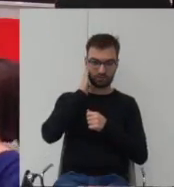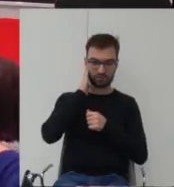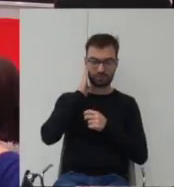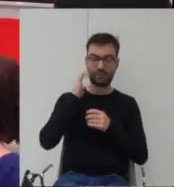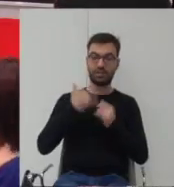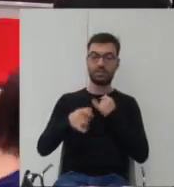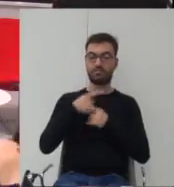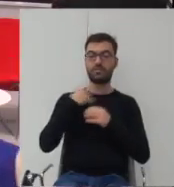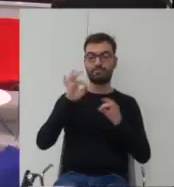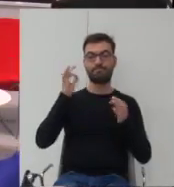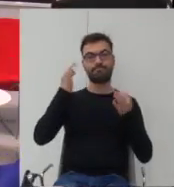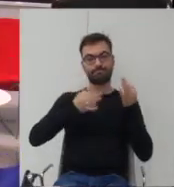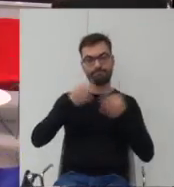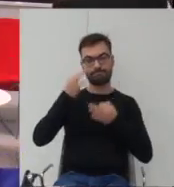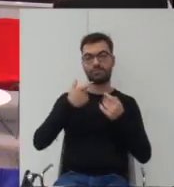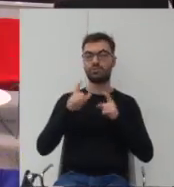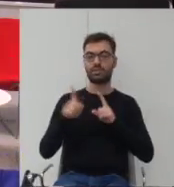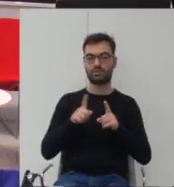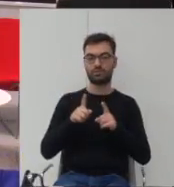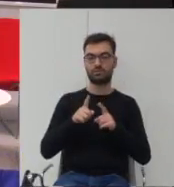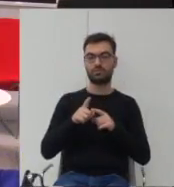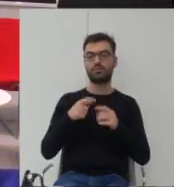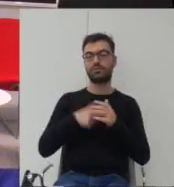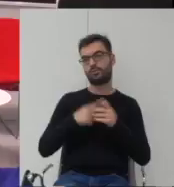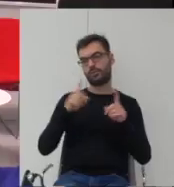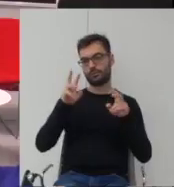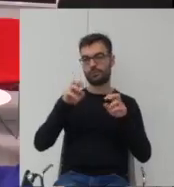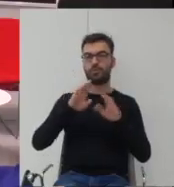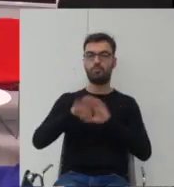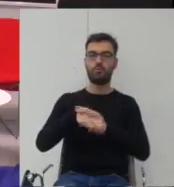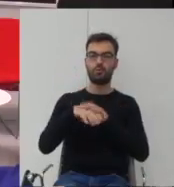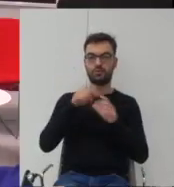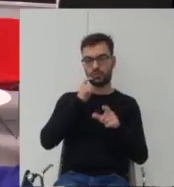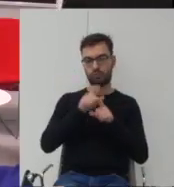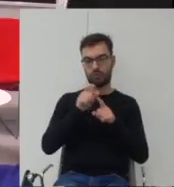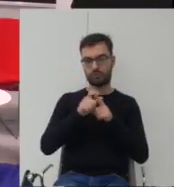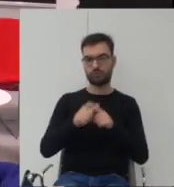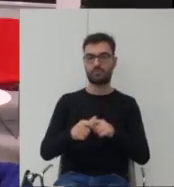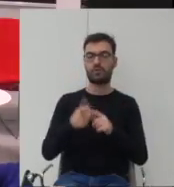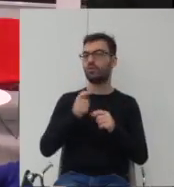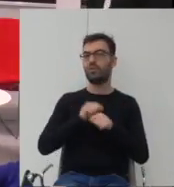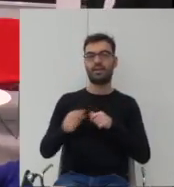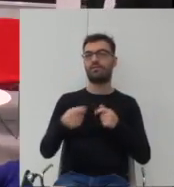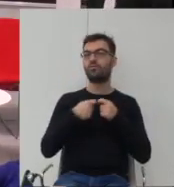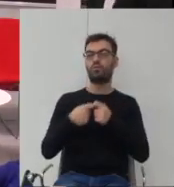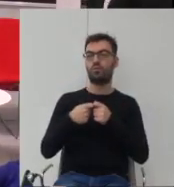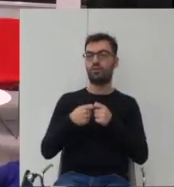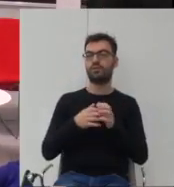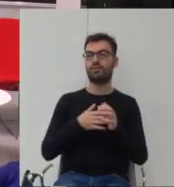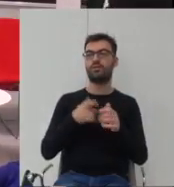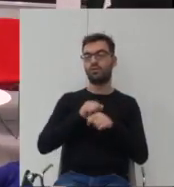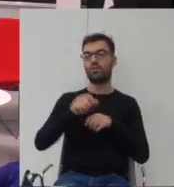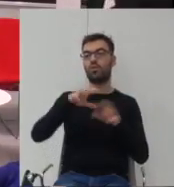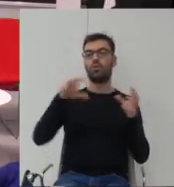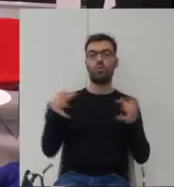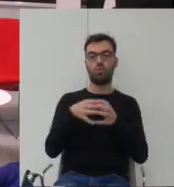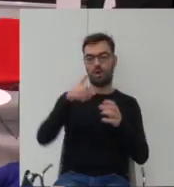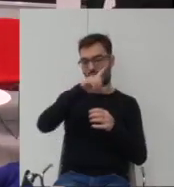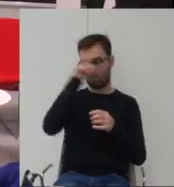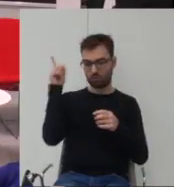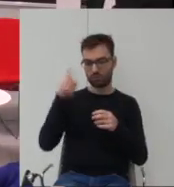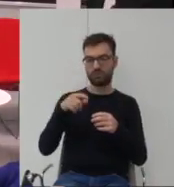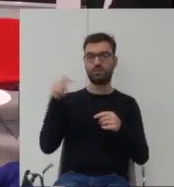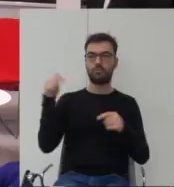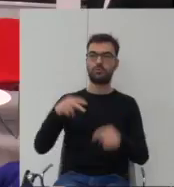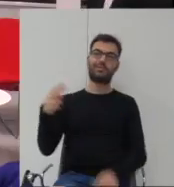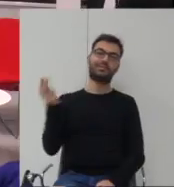gdyby się zastanowić, co to znaczy, to jest właściwie puste słowo bardzo często, bo to nie jest żadna wspólnota, tylko to jest jakaś grupa ludzi, którzy są skazani